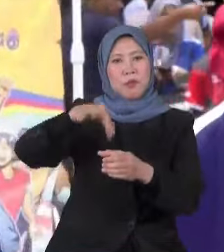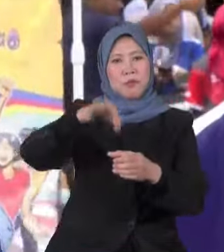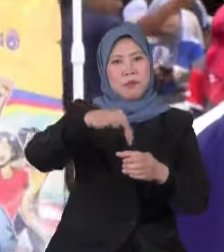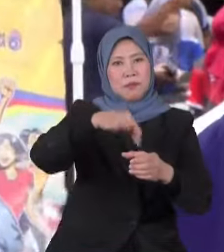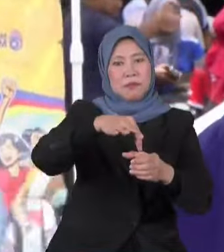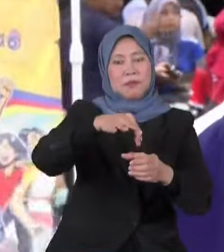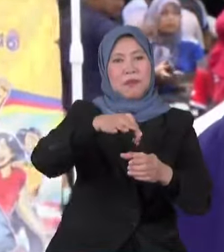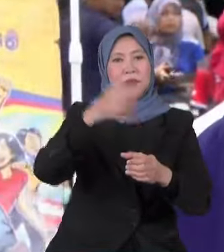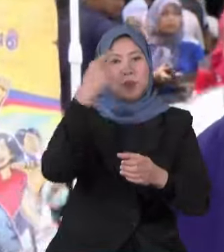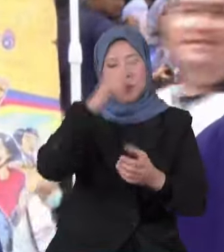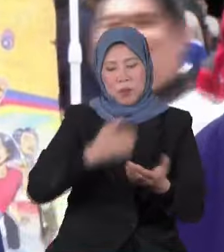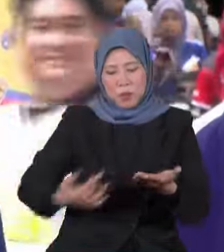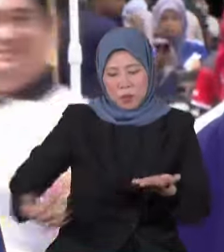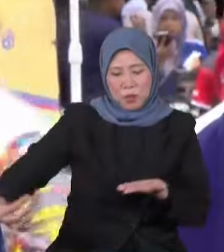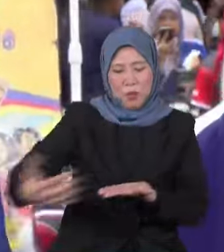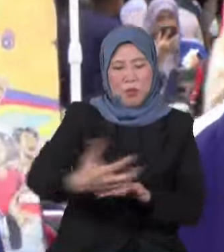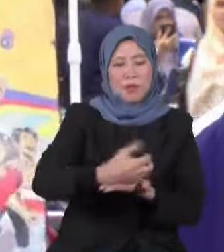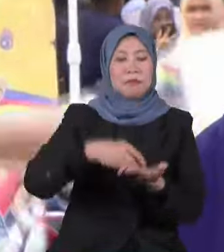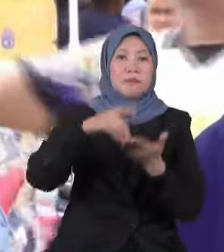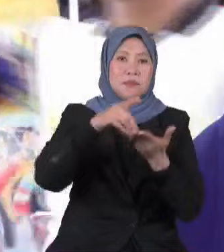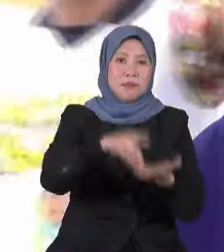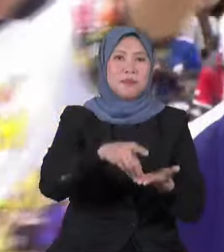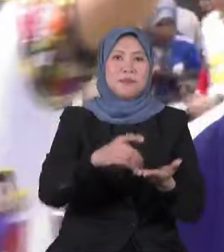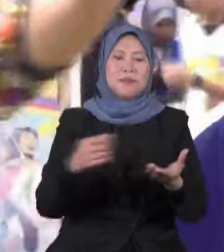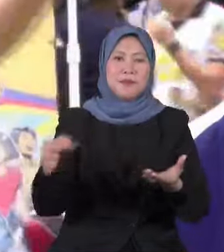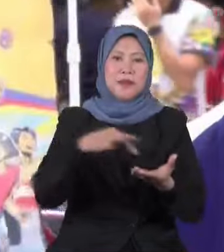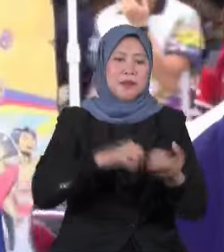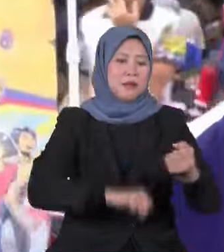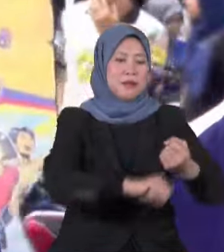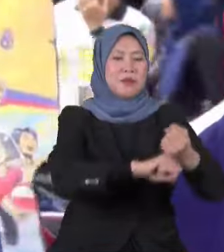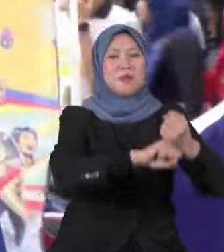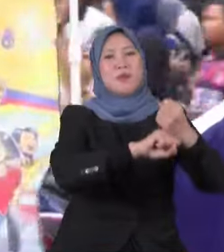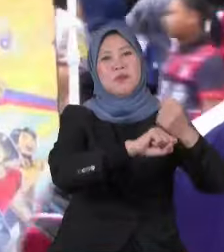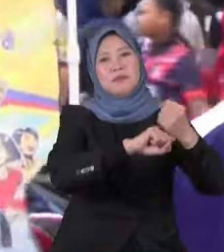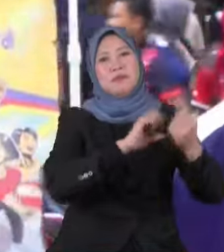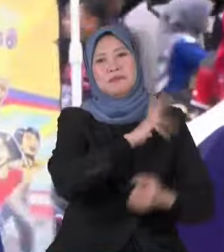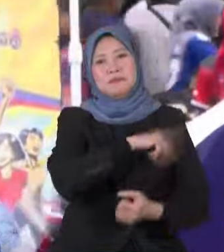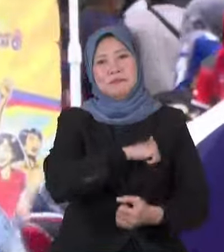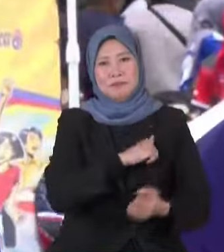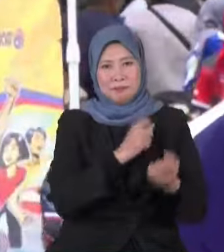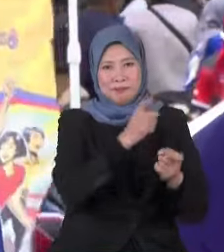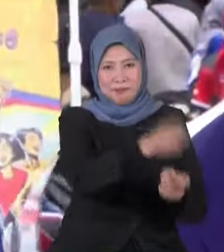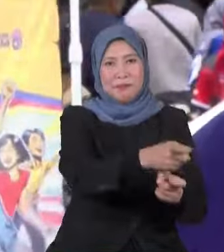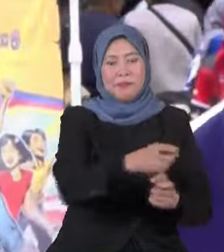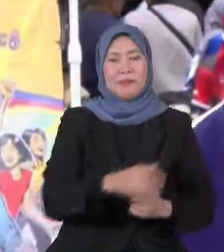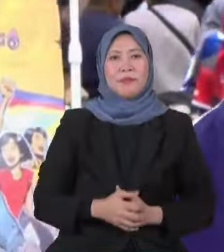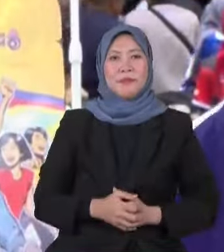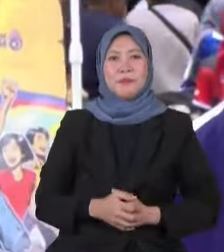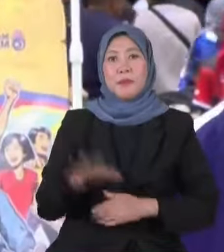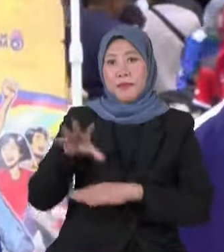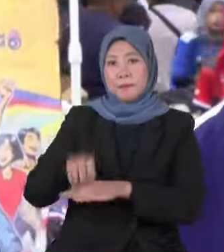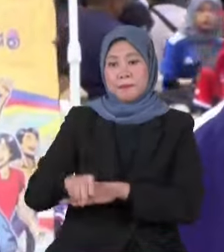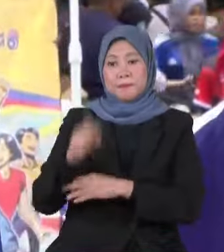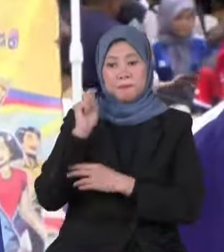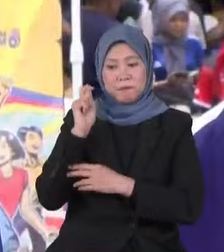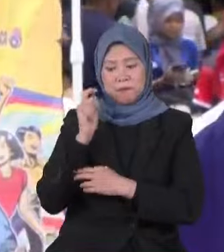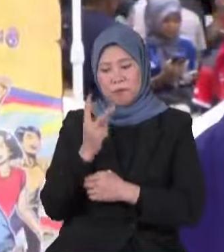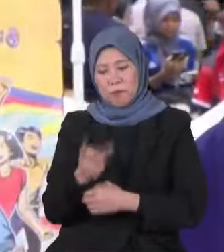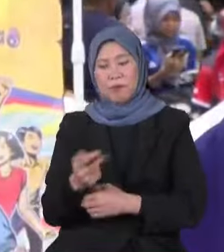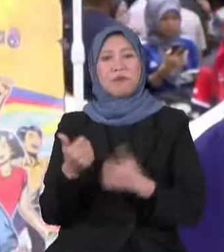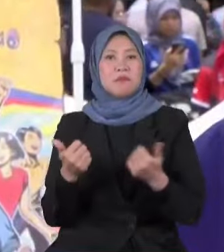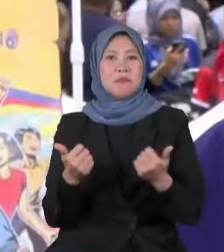kita collect derma dan sumbangkan kepada pihak yang memerlukan di sana. Dan malam tadi kata Alhamdulillah